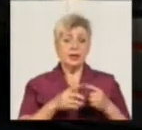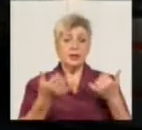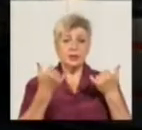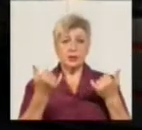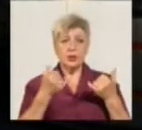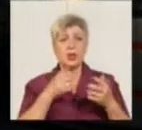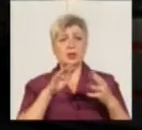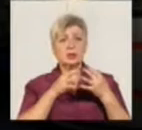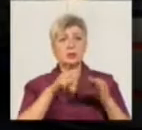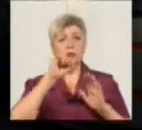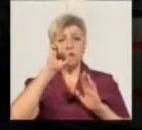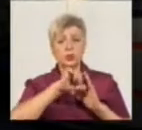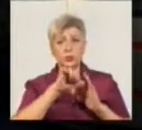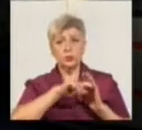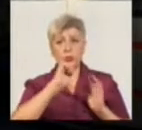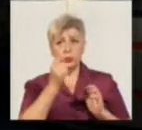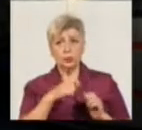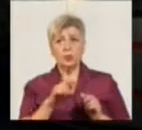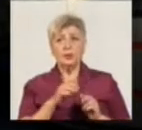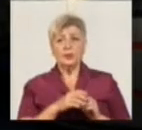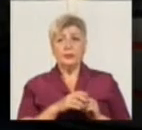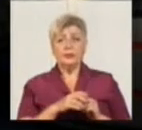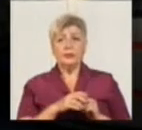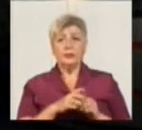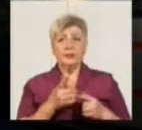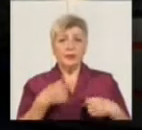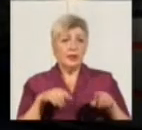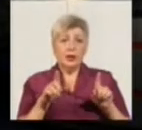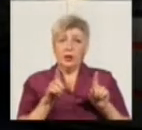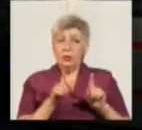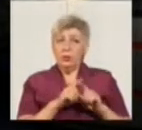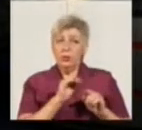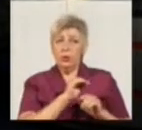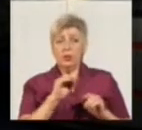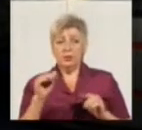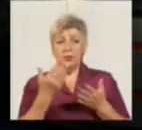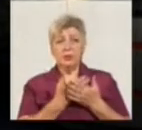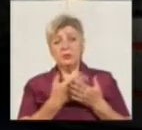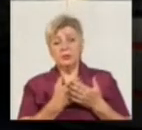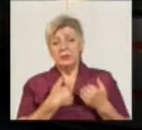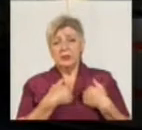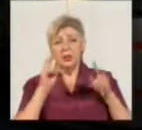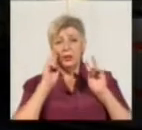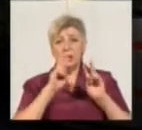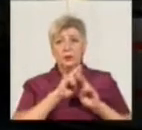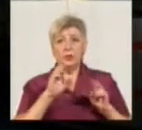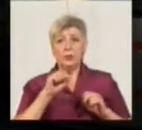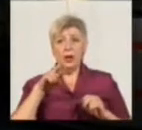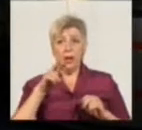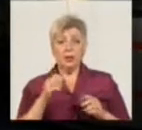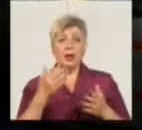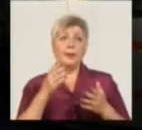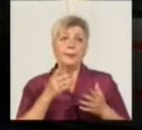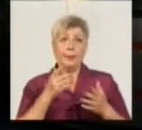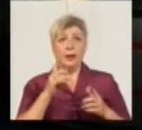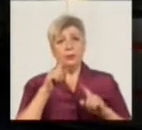якісь стрічки такого ж рівня? Такого ж рівня мені невідомо, але стрічки